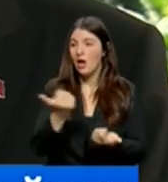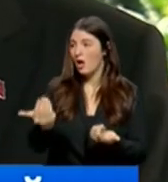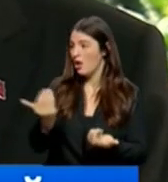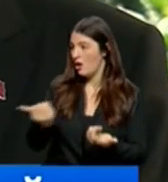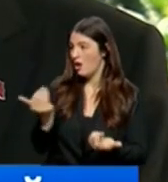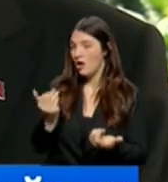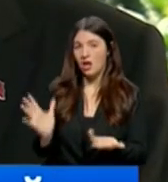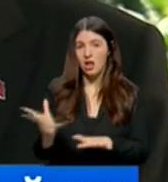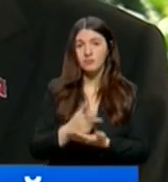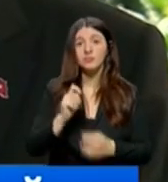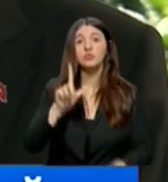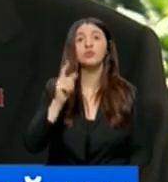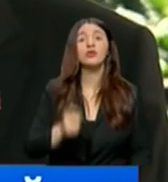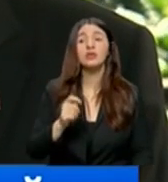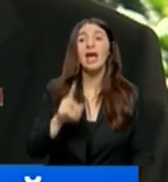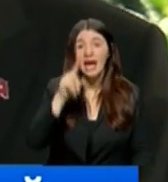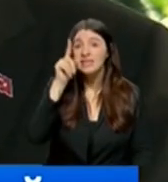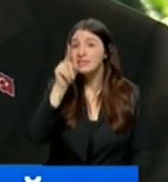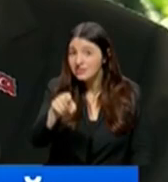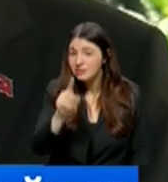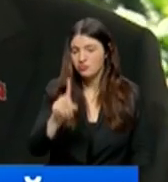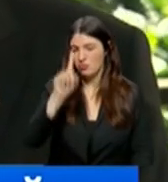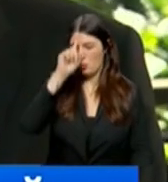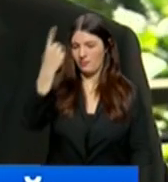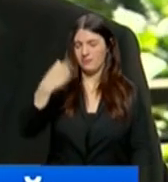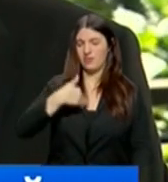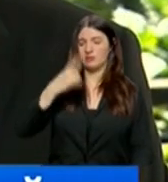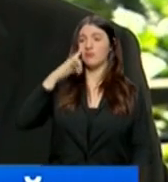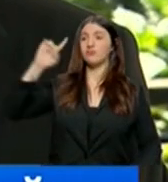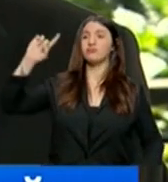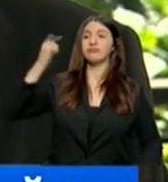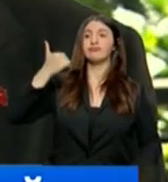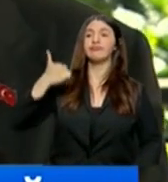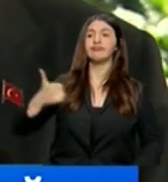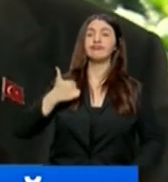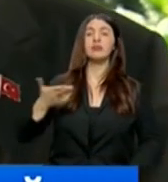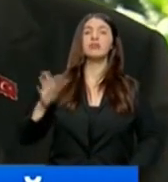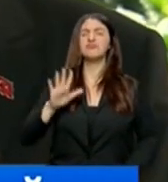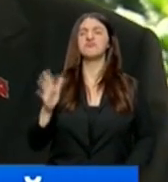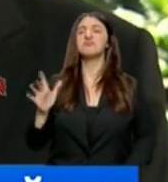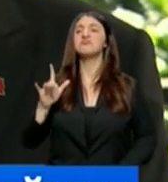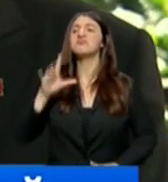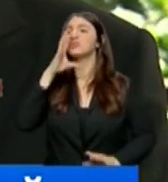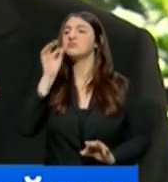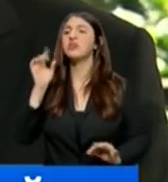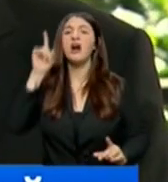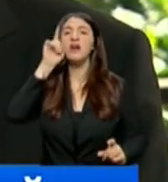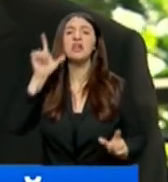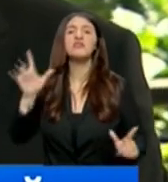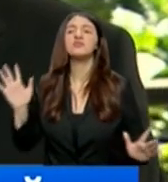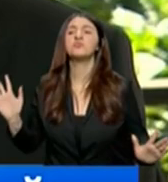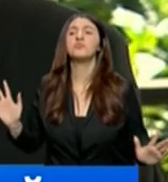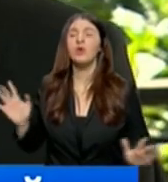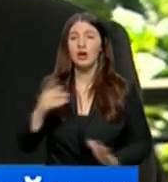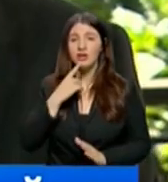zorundasınız. Eğer siz tek başıma ben devleti yönetirim, başka kimseye, hiç kimsenin aklına ihtiyacım